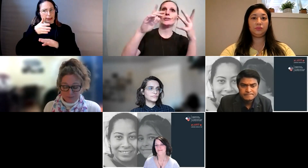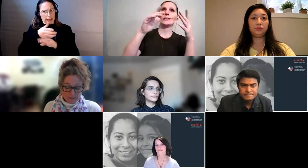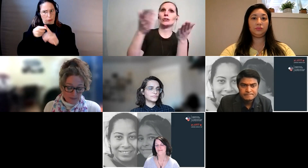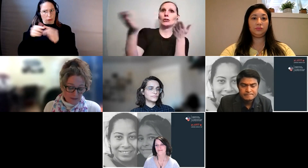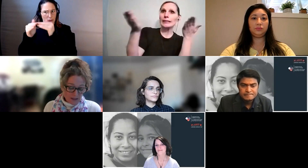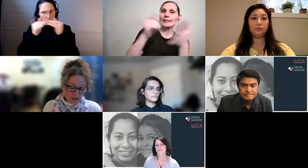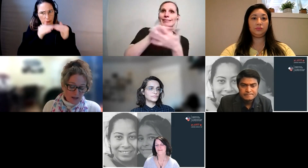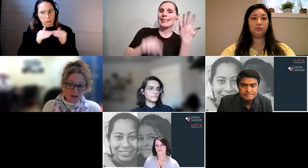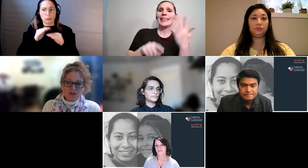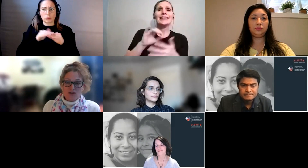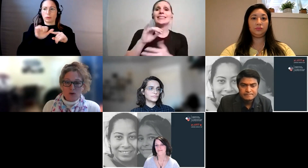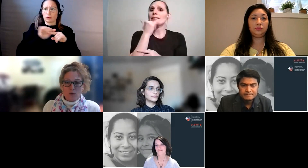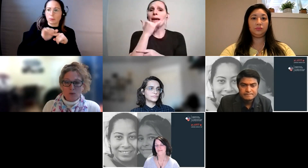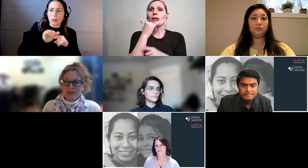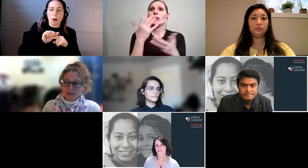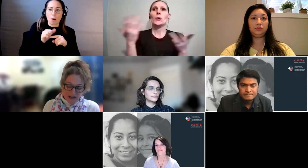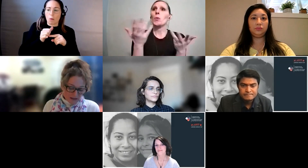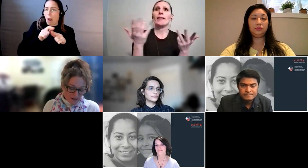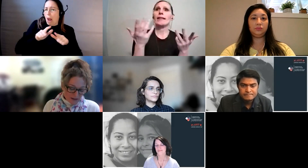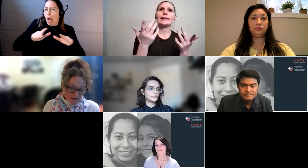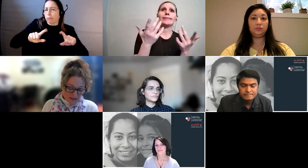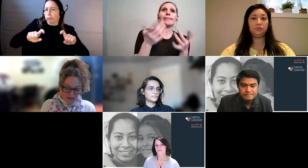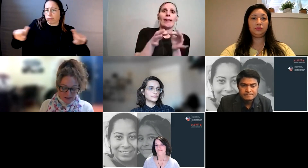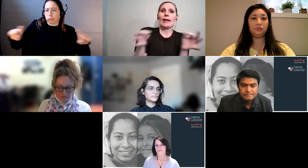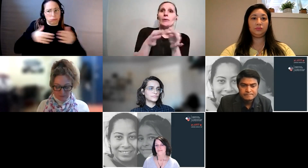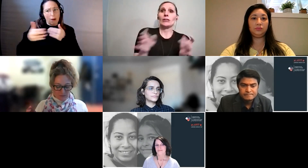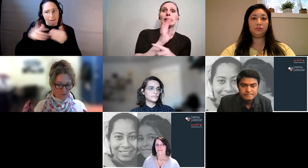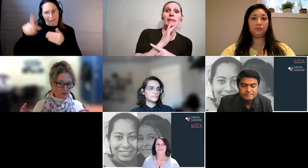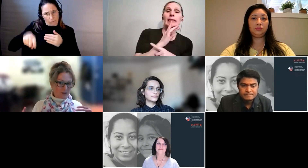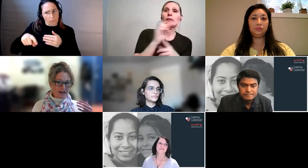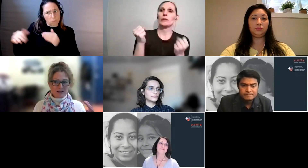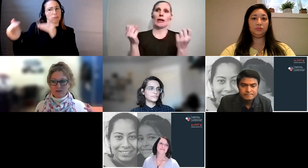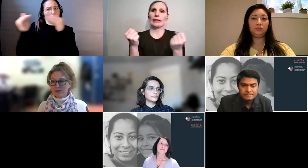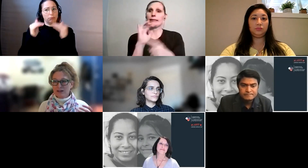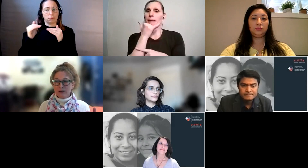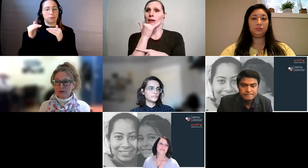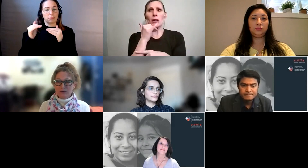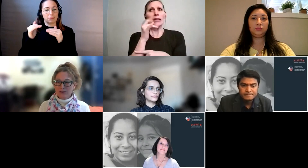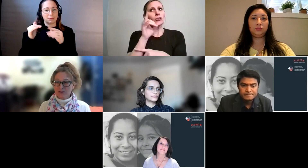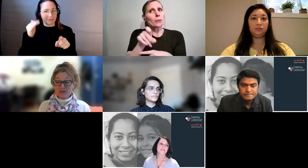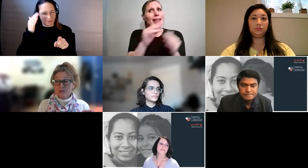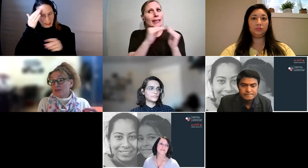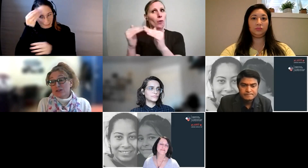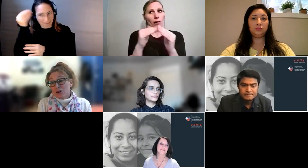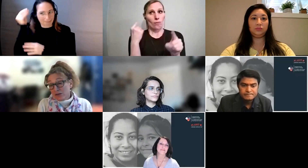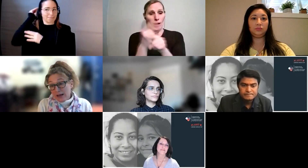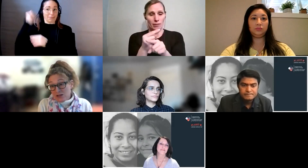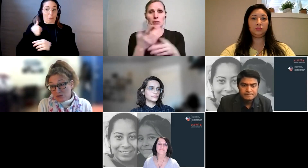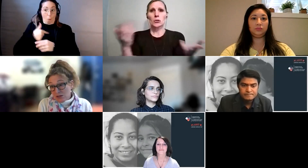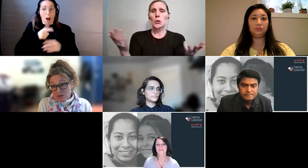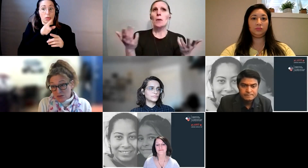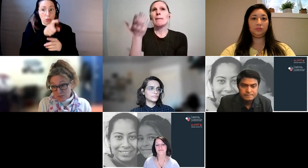dépendamment de sa langue. Donc, avec cela dans notre esprit, je vous demande de